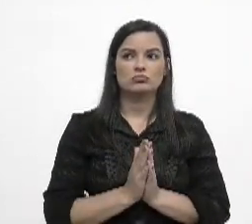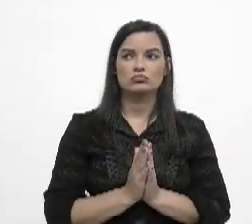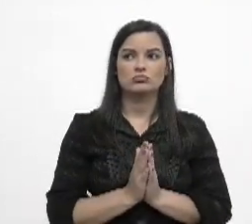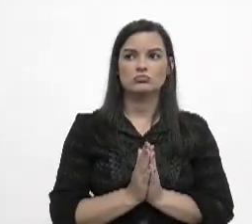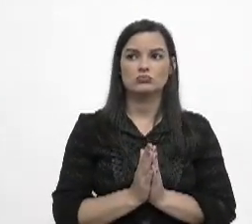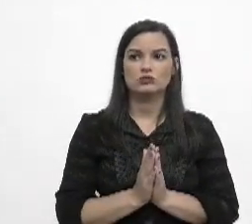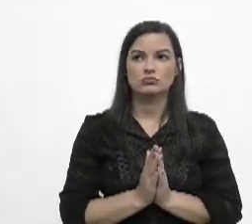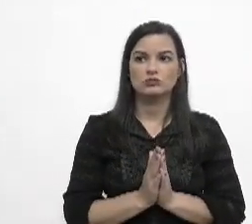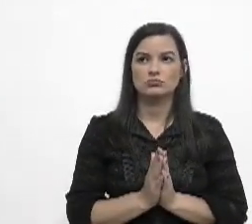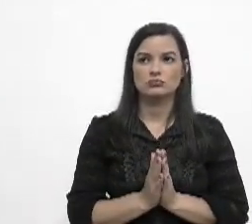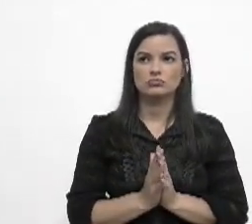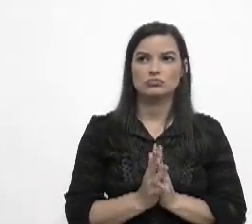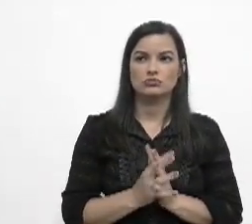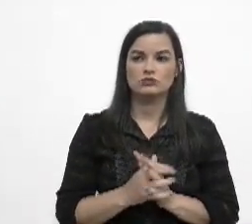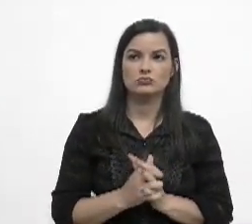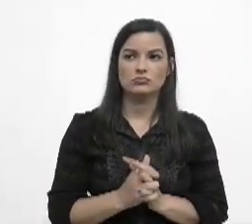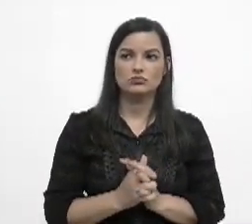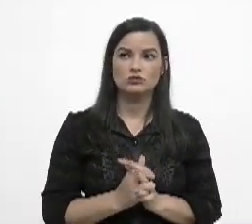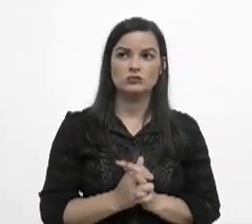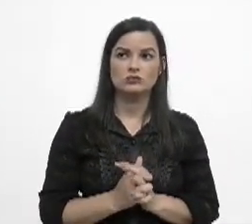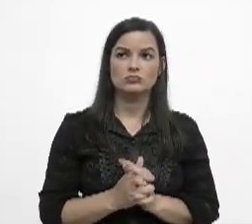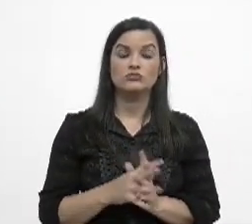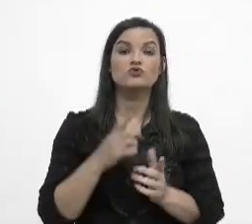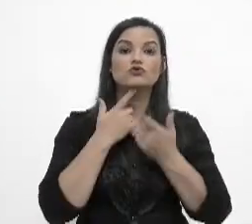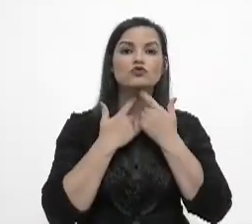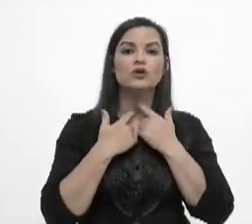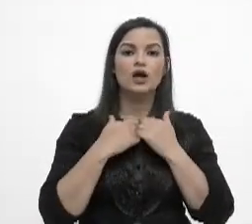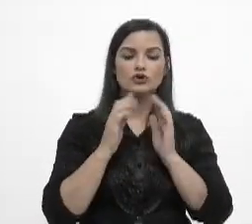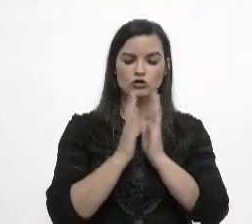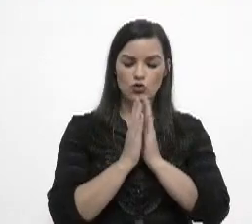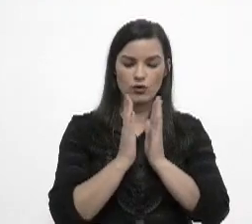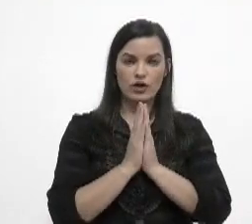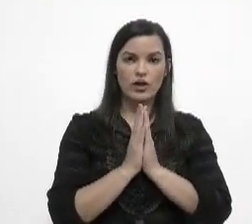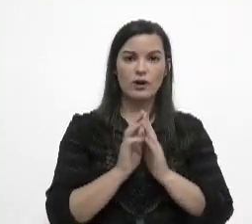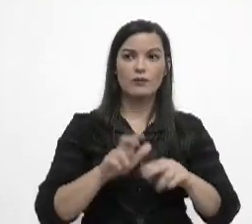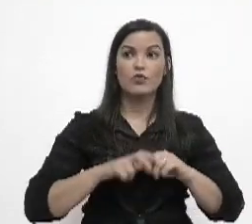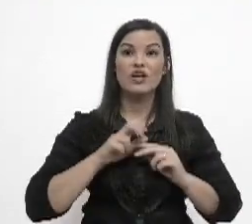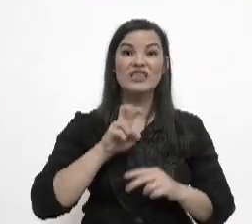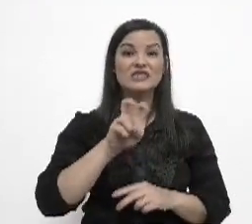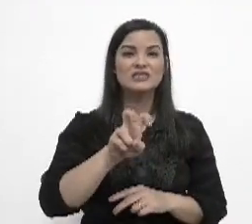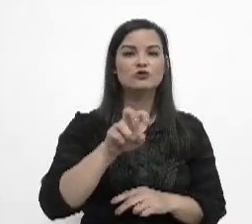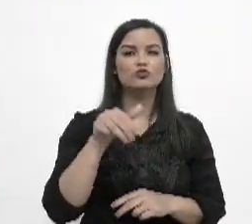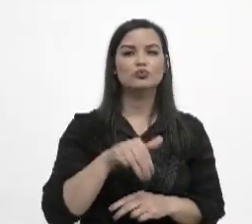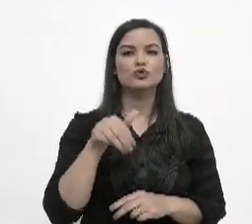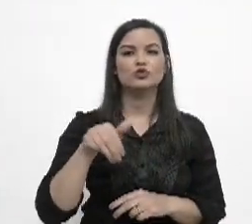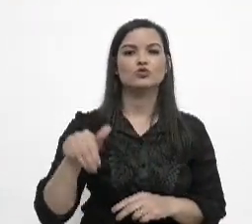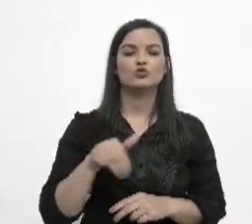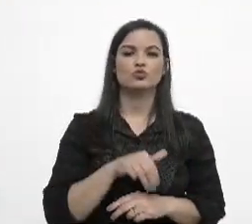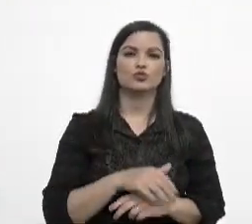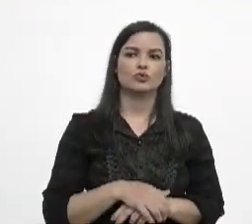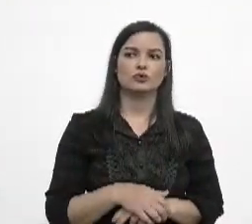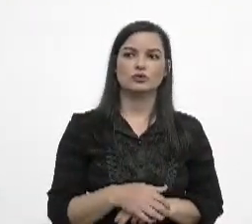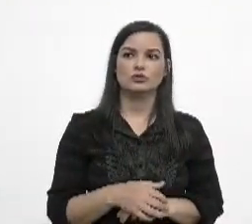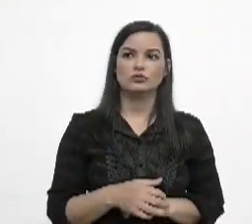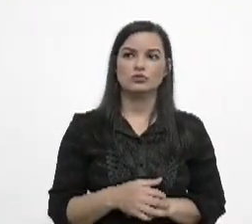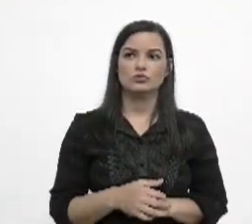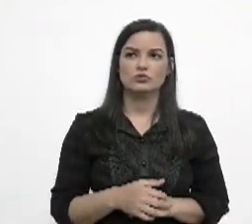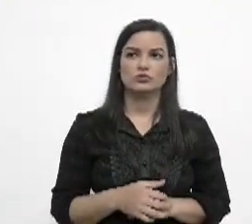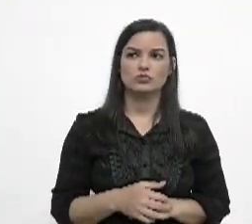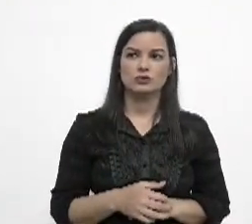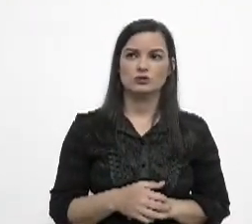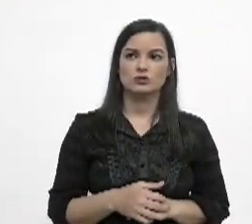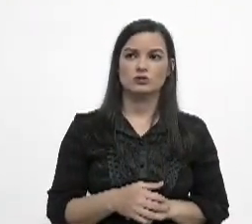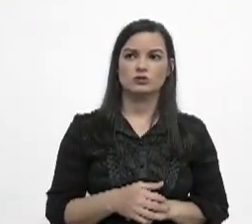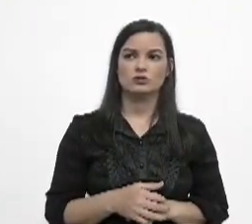한 5분 possamos. 동안 함께 기도하겠습니다. Eu desejo orar por uns 5 minutos com cada dos irmãos. 찬양이 반주를 해주시면 더